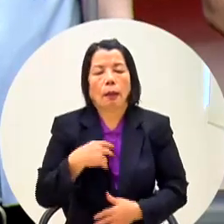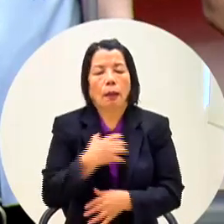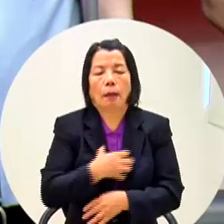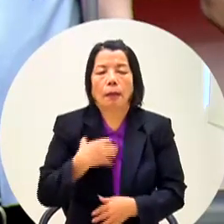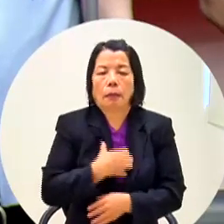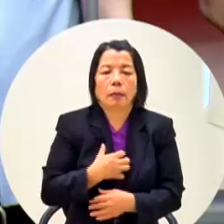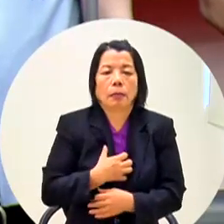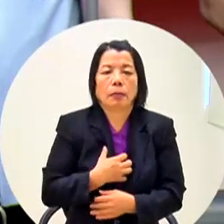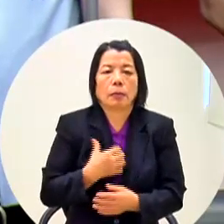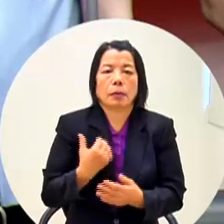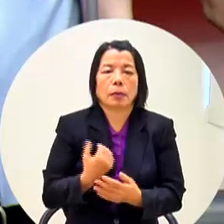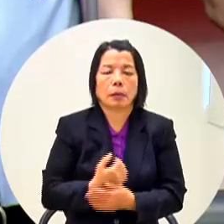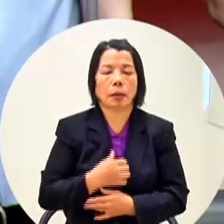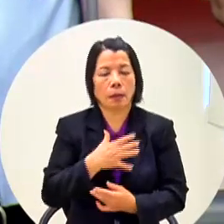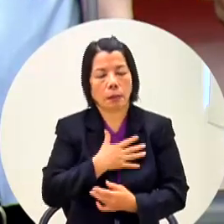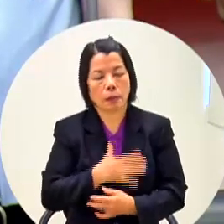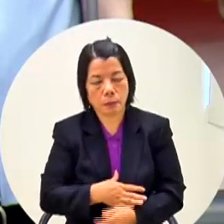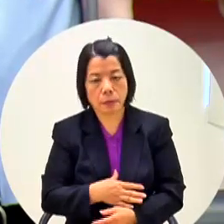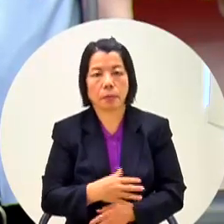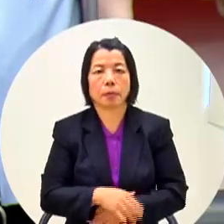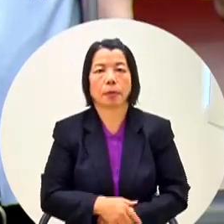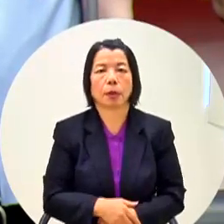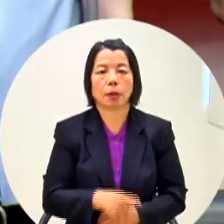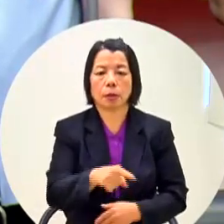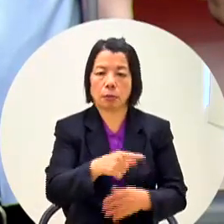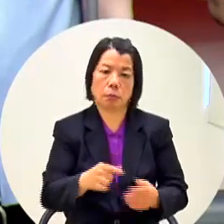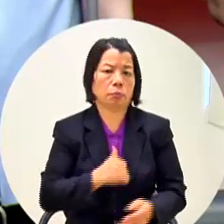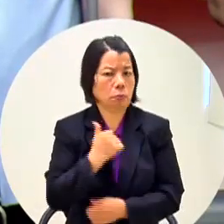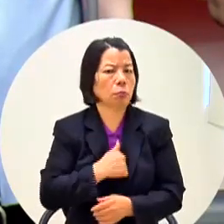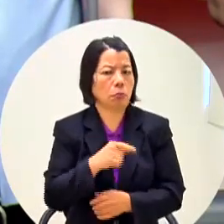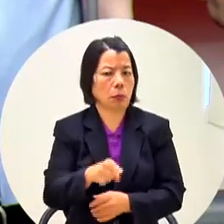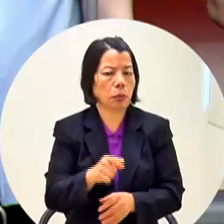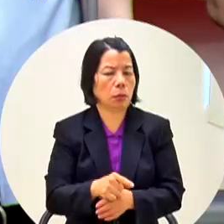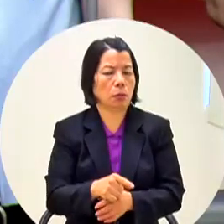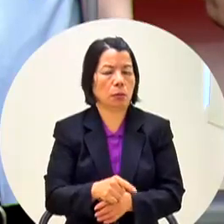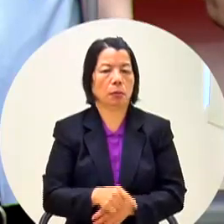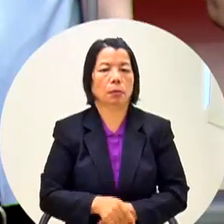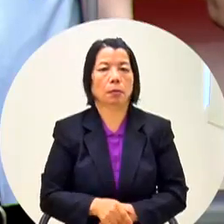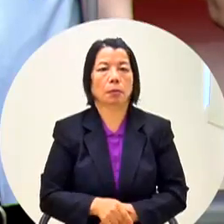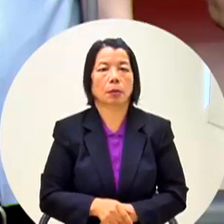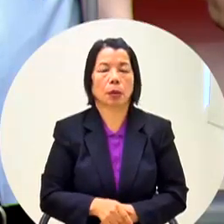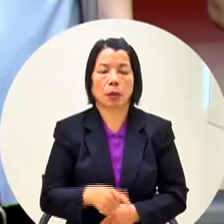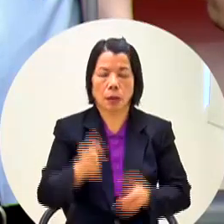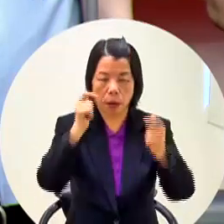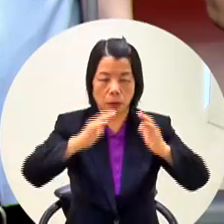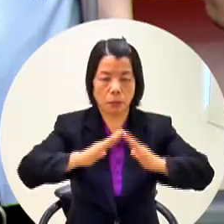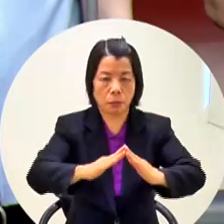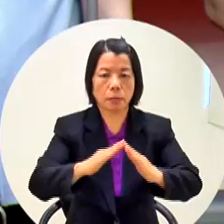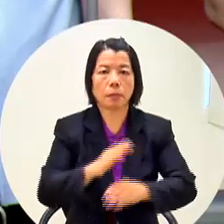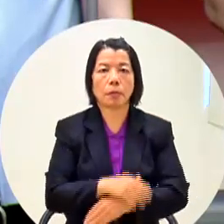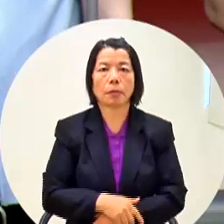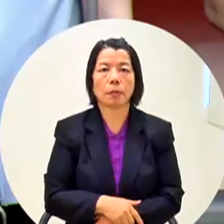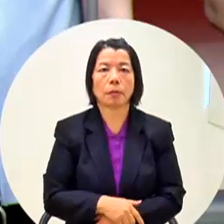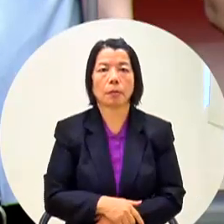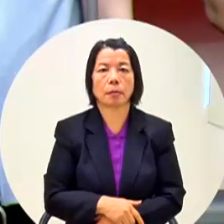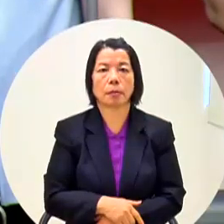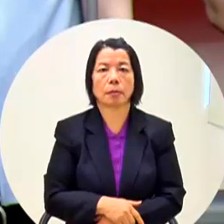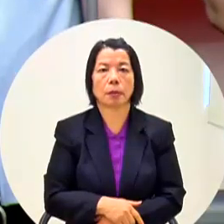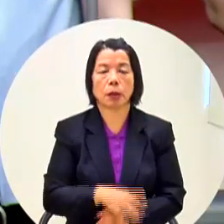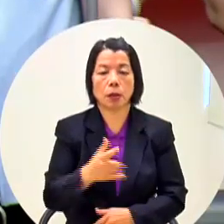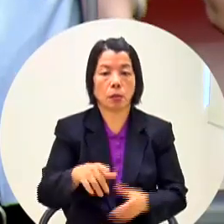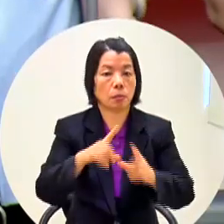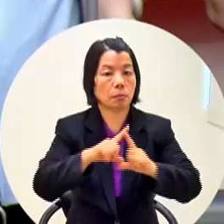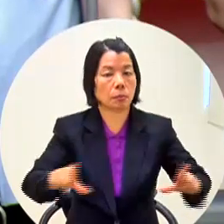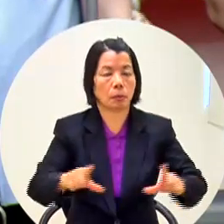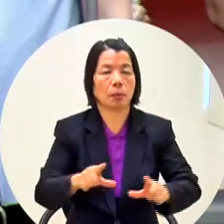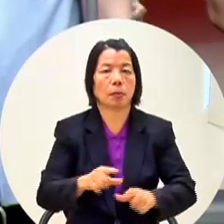以这个就是一个不争的事实。那当然在我们高雄市有重大的，